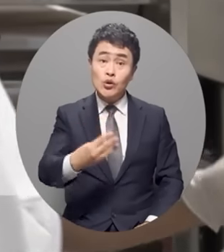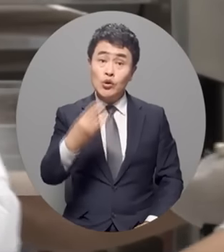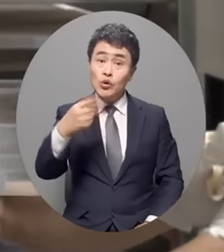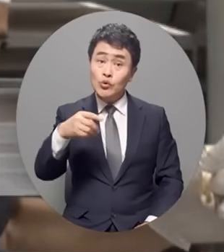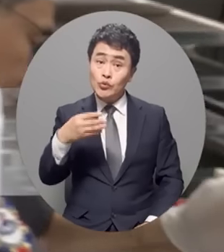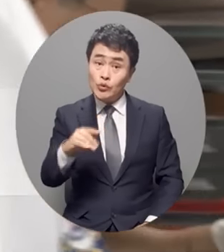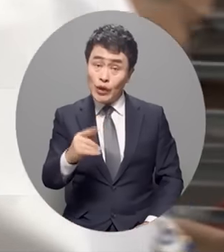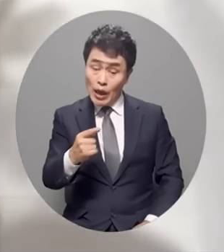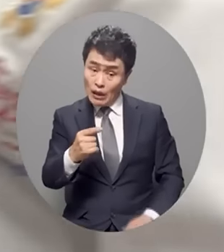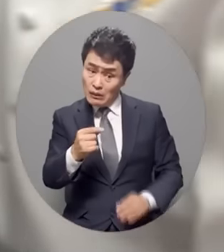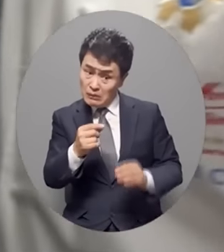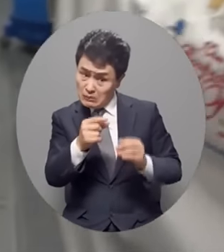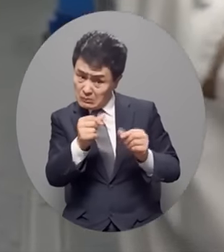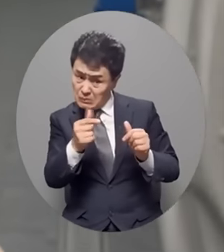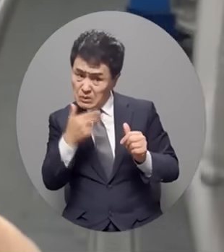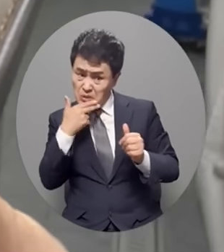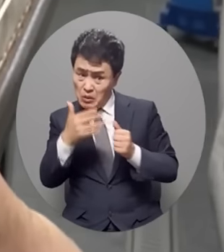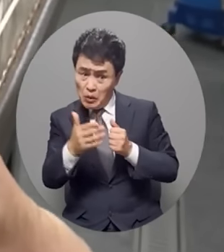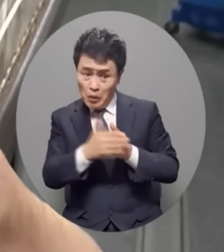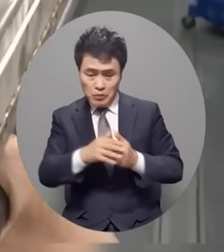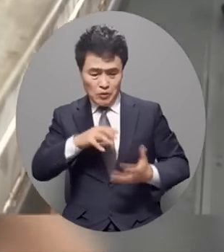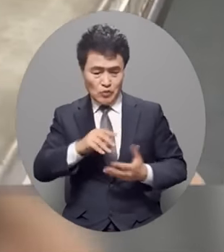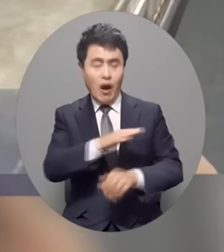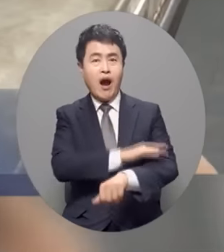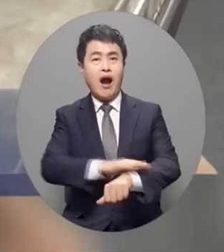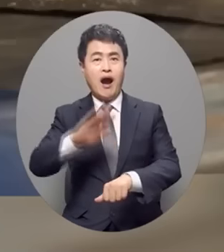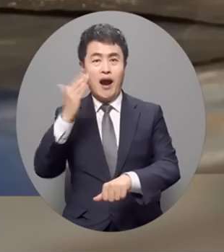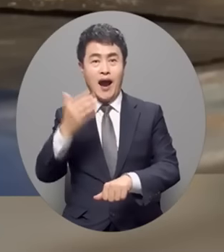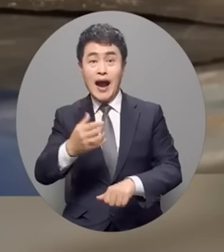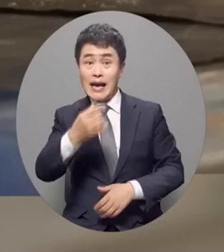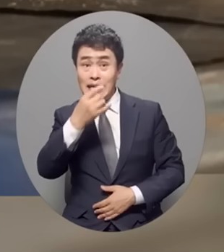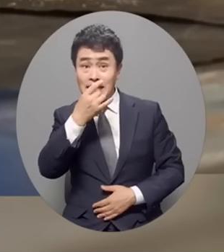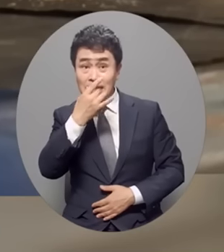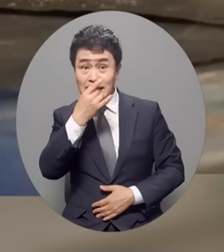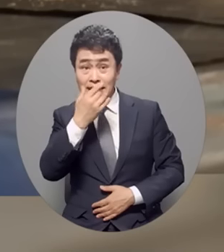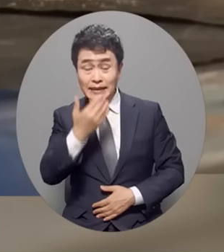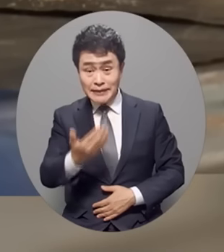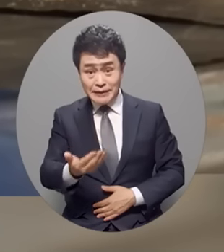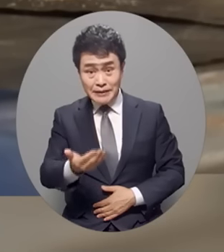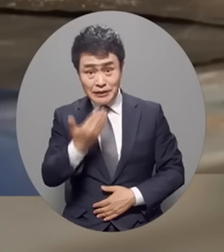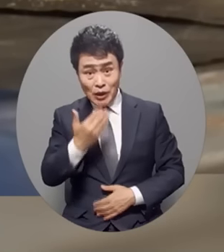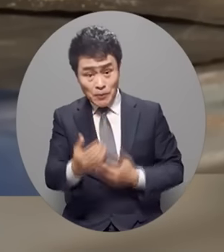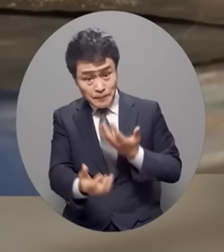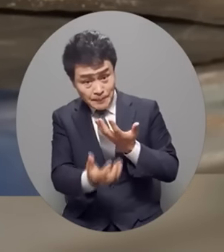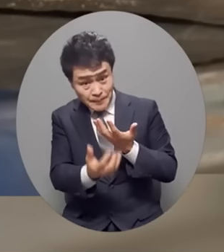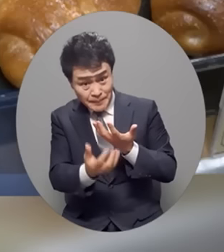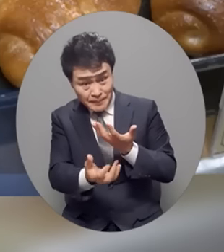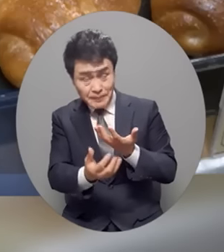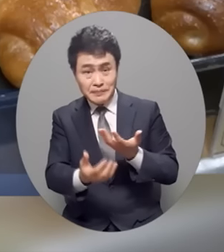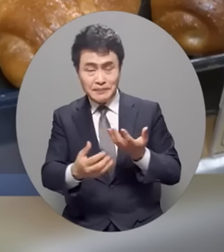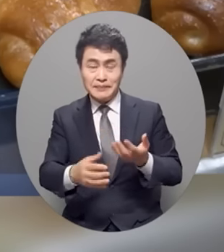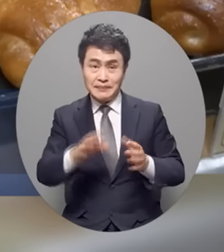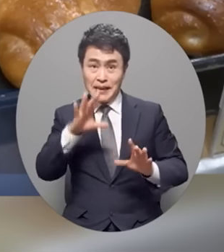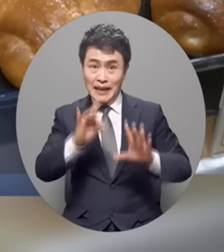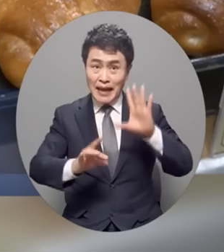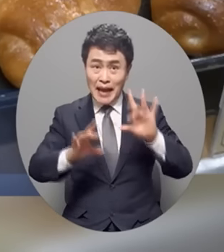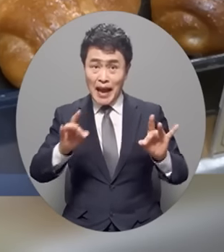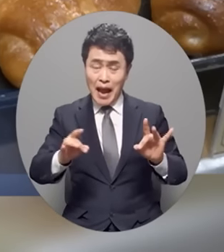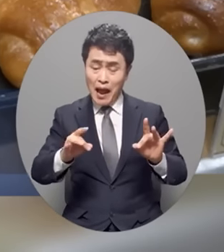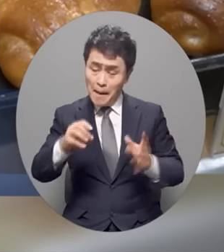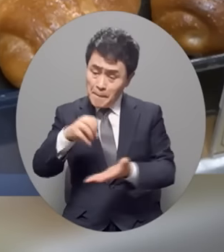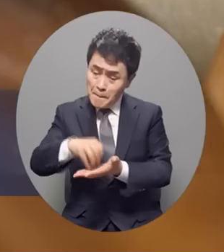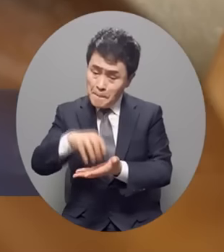것도 장점으로 꼽힙니다. 쌀 자체가 식감이 밥을 해놓으면 쫄깃거리듯이